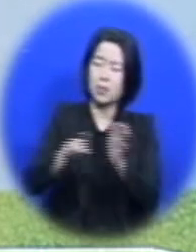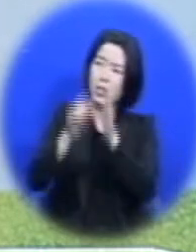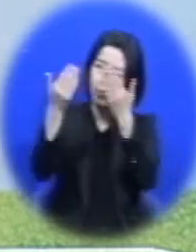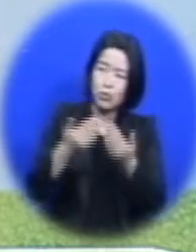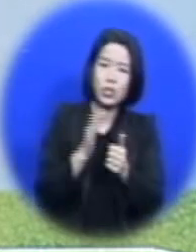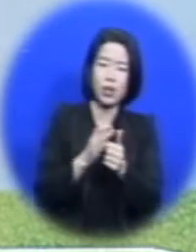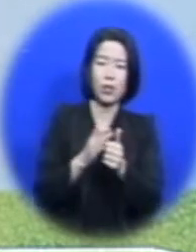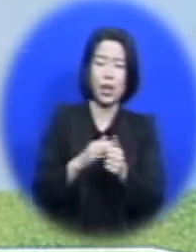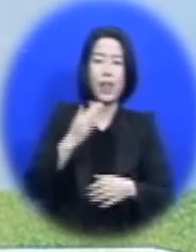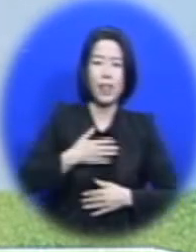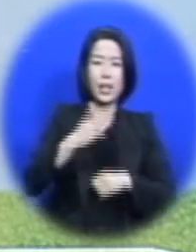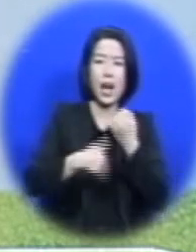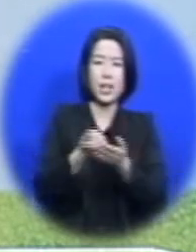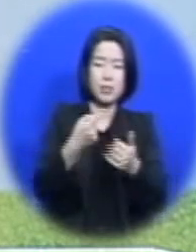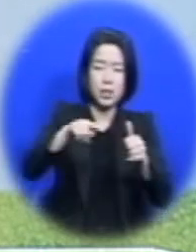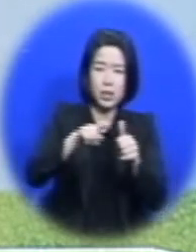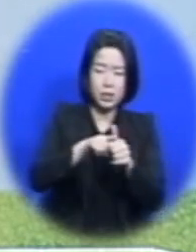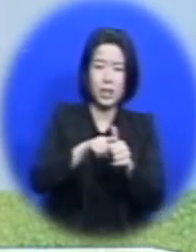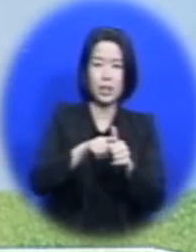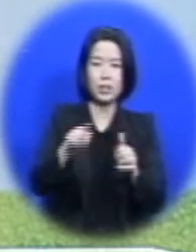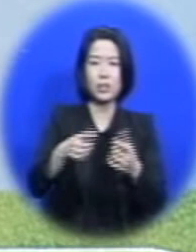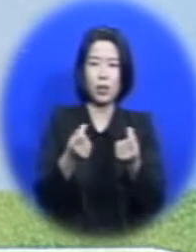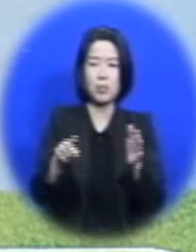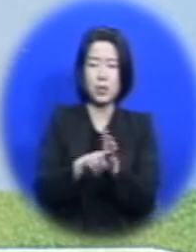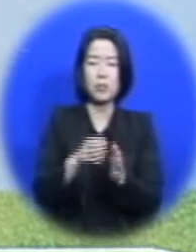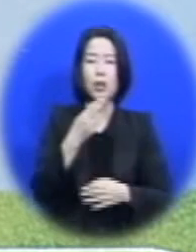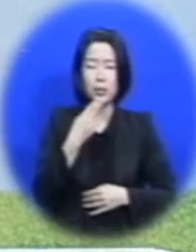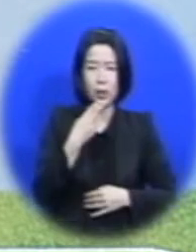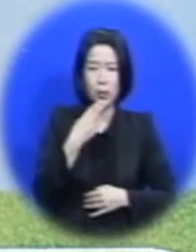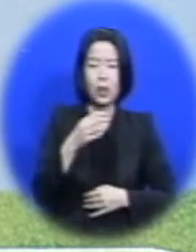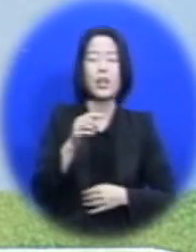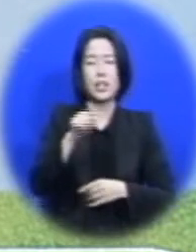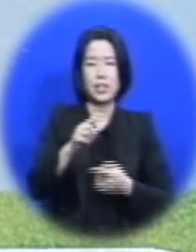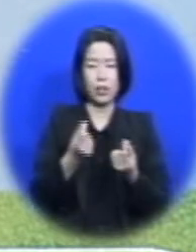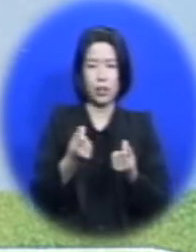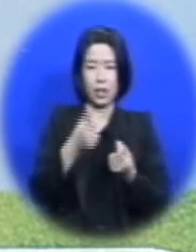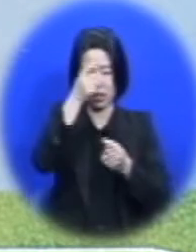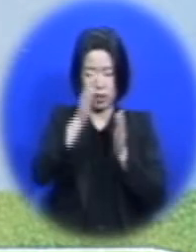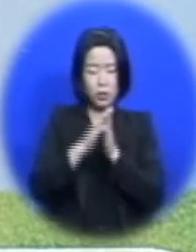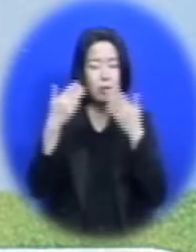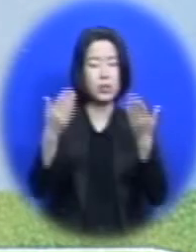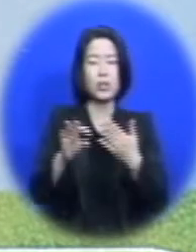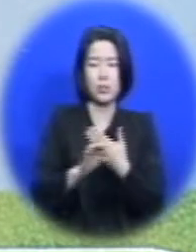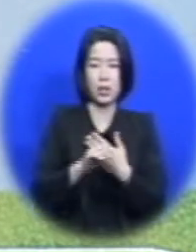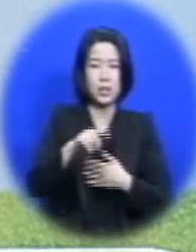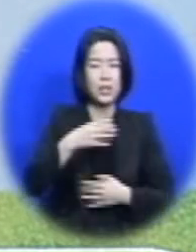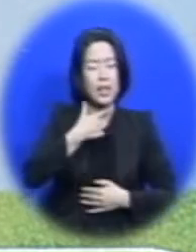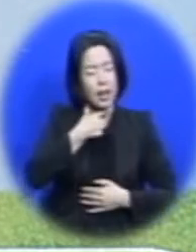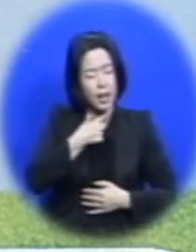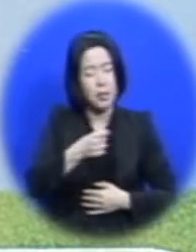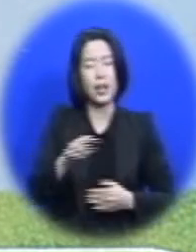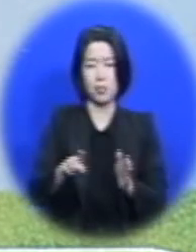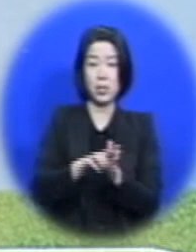하나님을 의지하는 그런 믿음이 없습니다 라고 기도 하신다면 그 갈망하는 믿음이